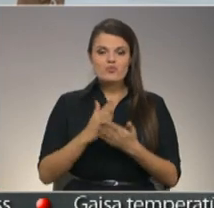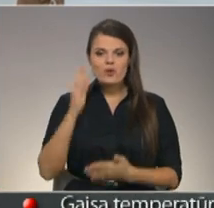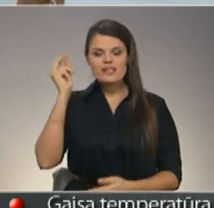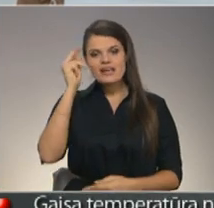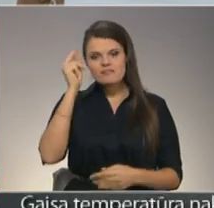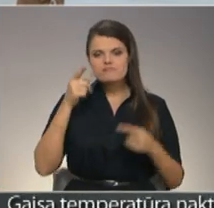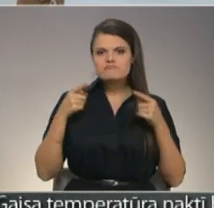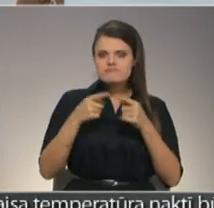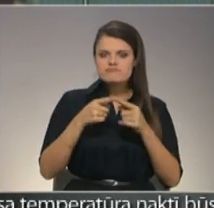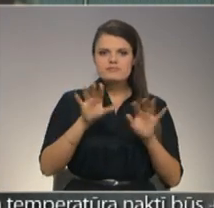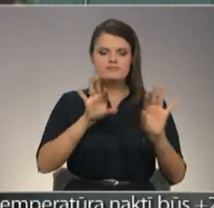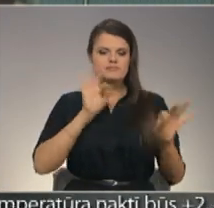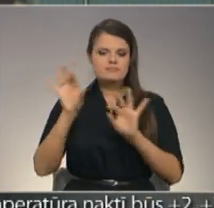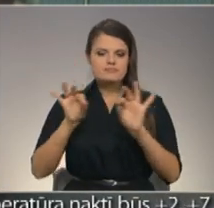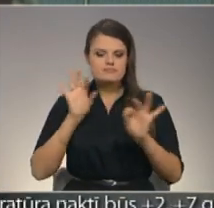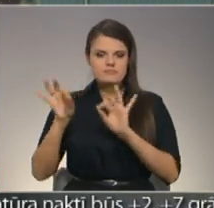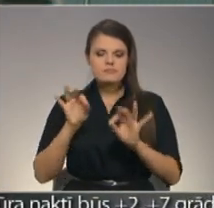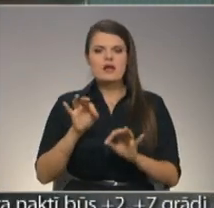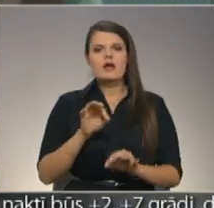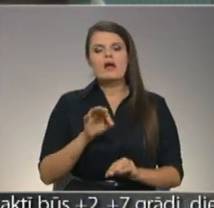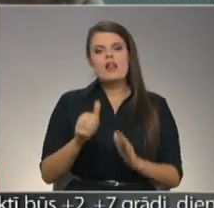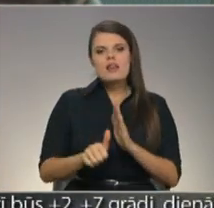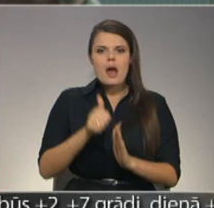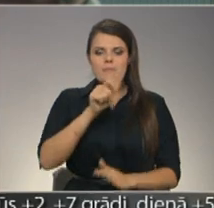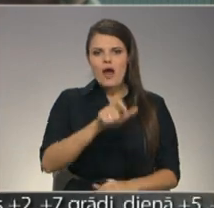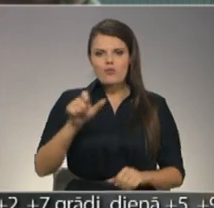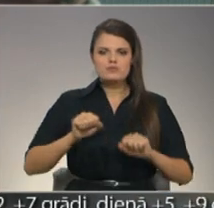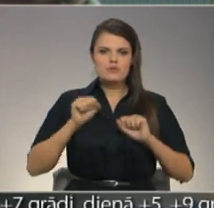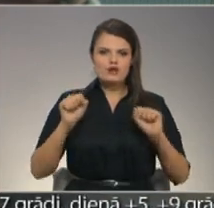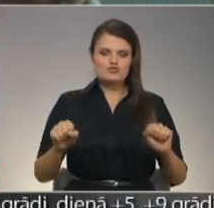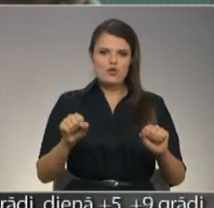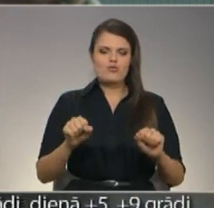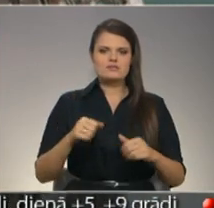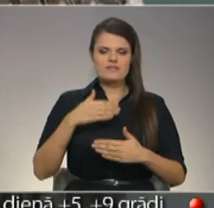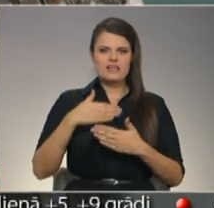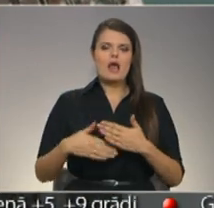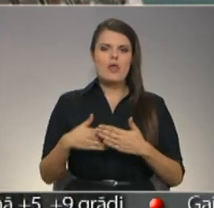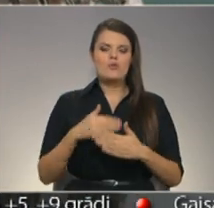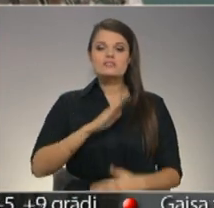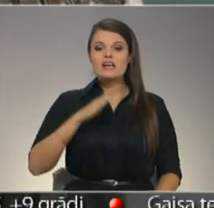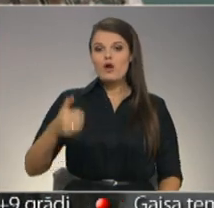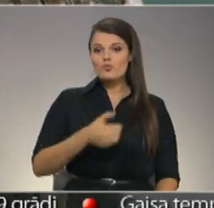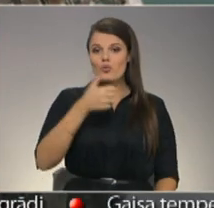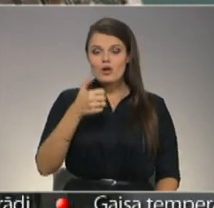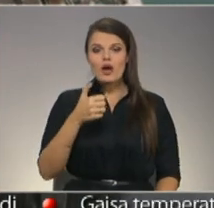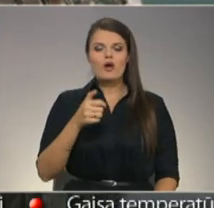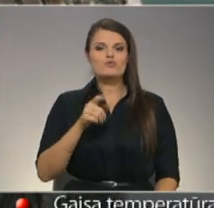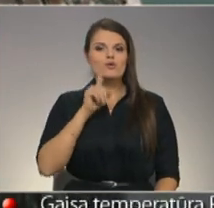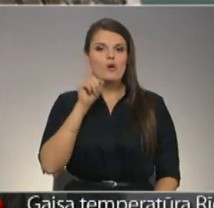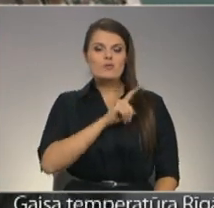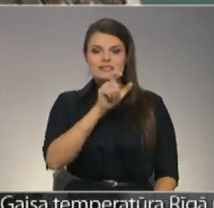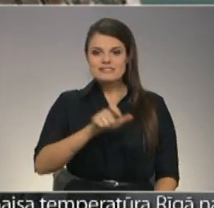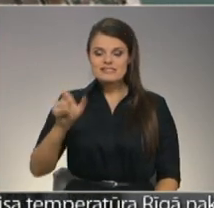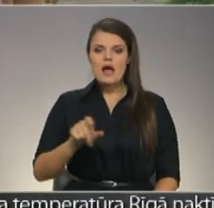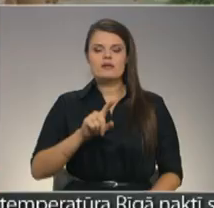ar mērķi veikt atlasi, un izvēlēties labākos, brašākos staltātos. Katru gadu jaunsargu sastāvs, no